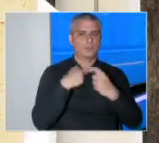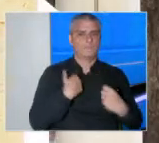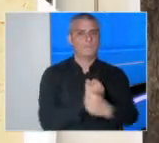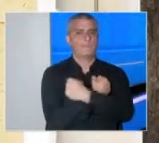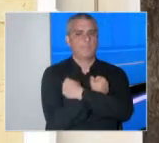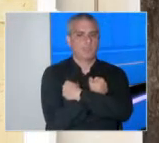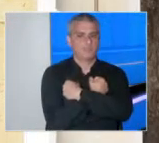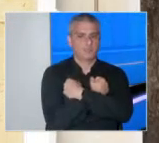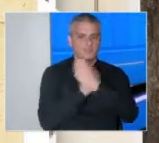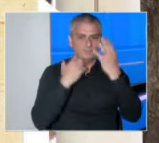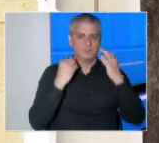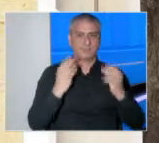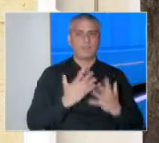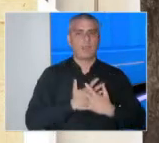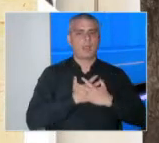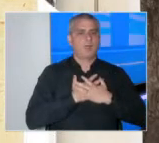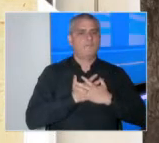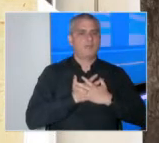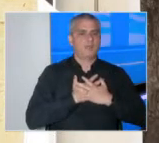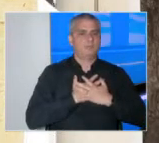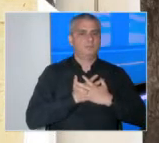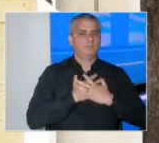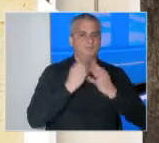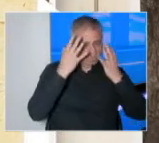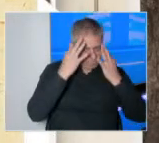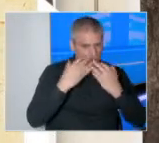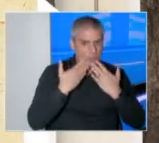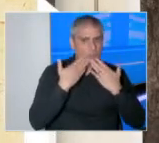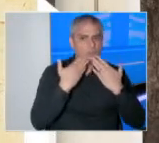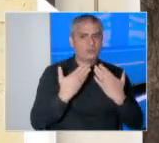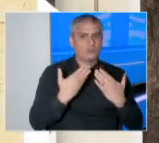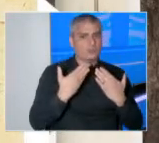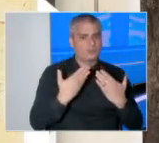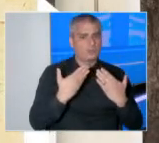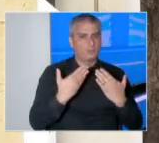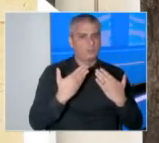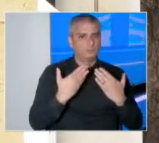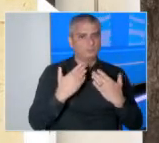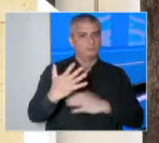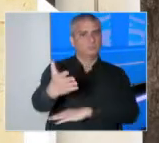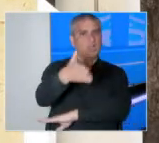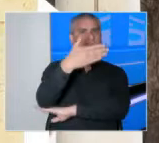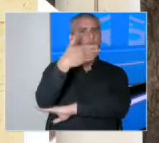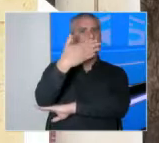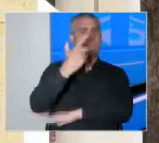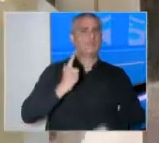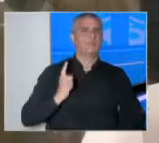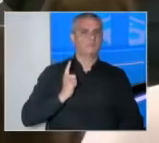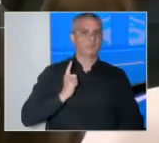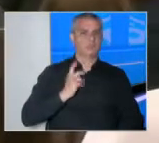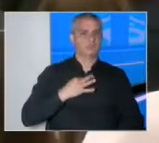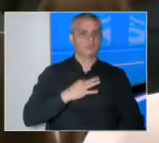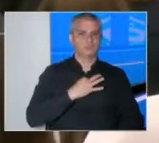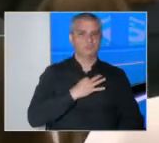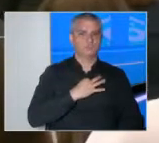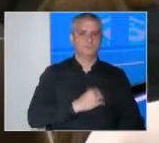מחבקים ועוטפים אתכם באהבה ובהוקרת תודה לאומית ואישית.